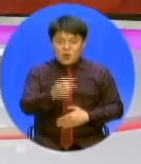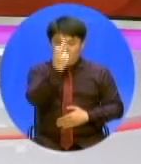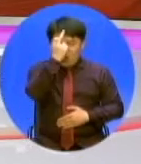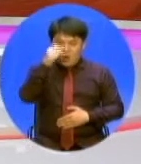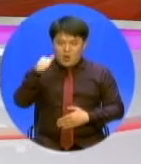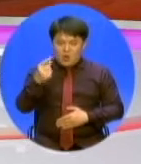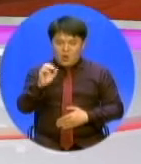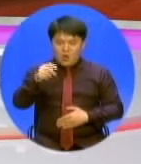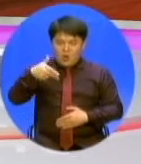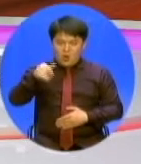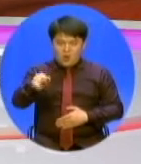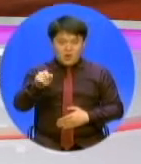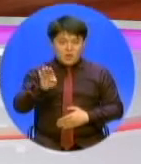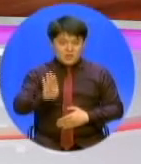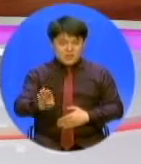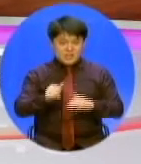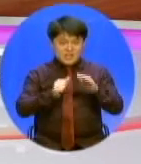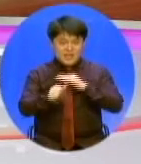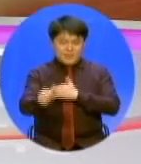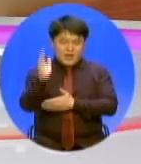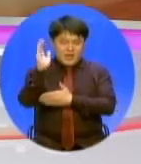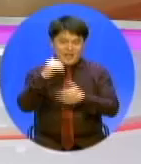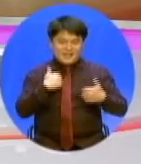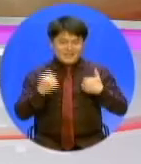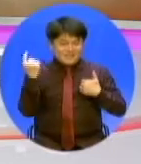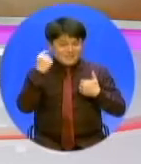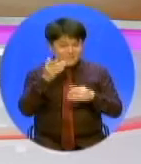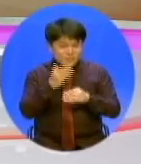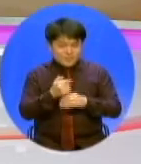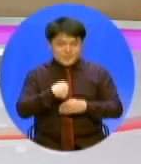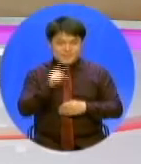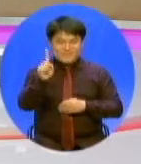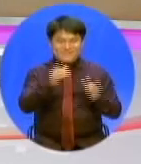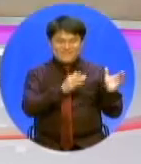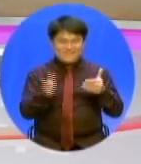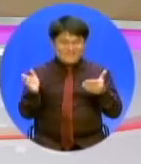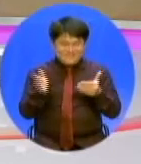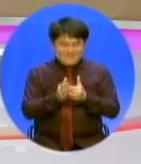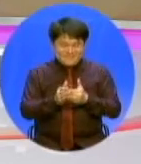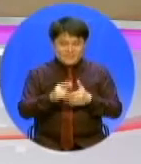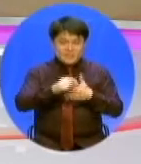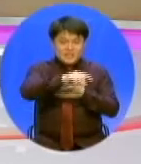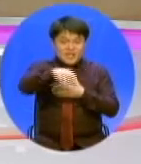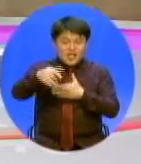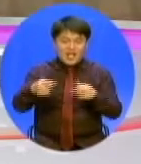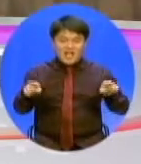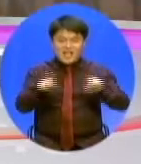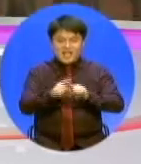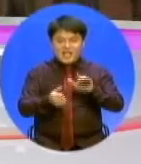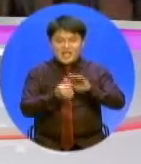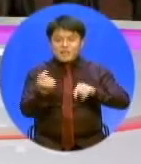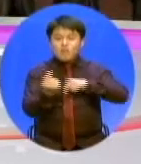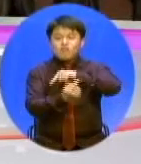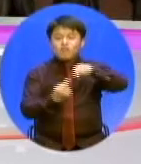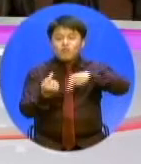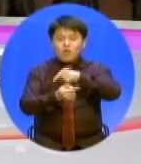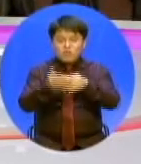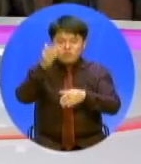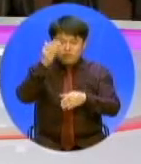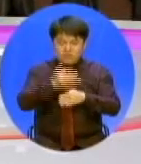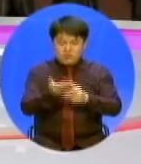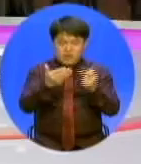최영재 대표의 이야기를 재밌게 듣고 있었는데요. 그래서 제가 준비했습니다. 이 지역과 함께 희망 경영을 펼치고